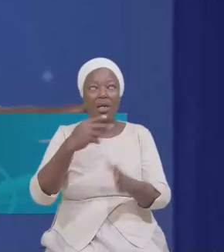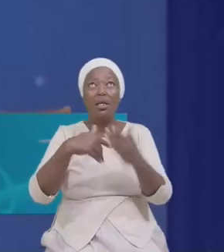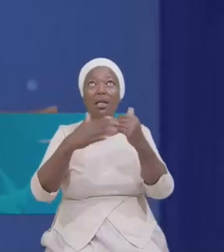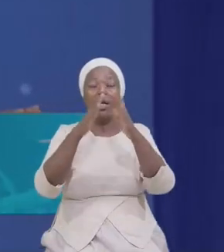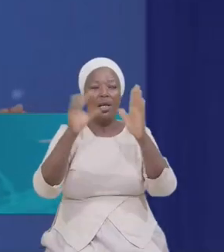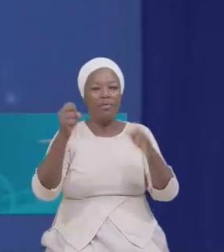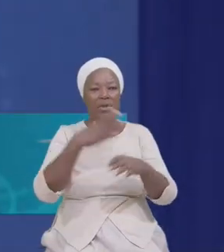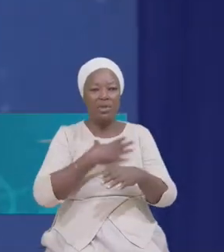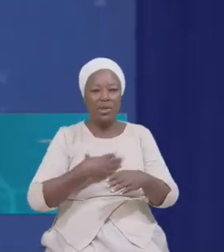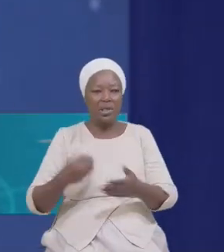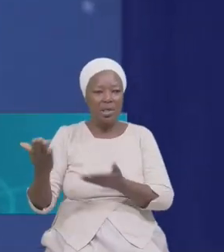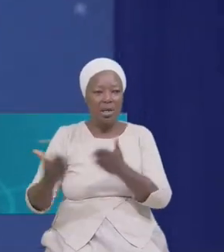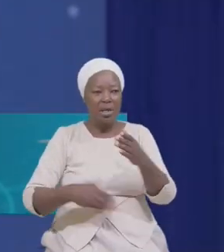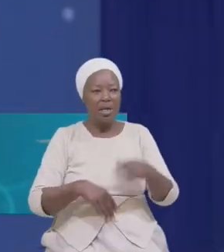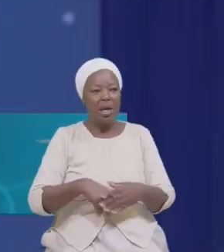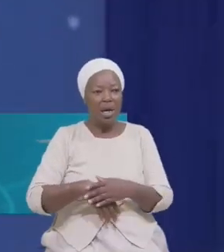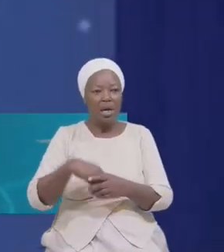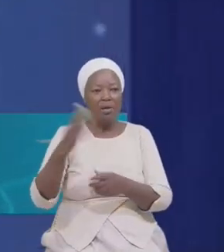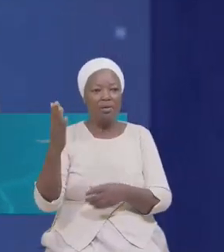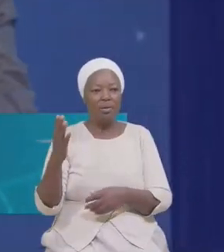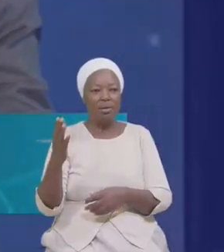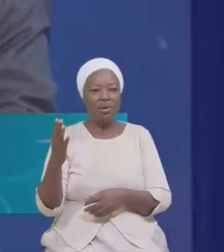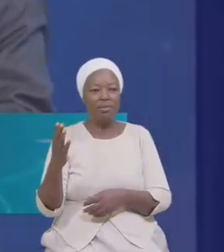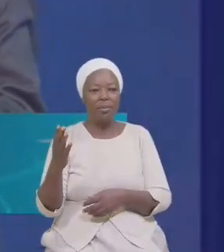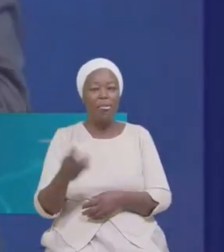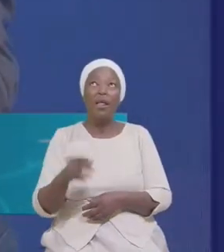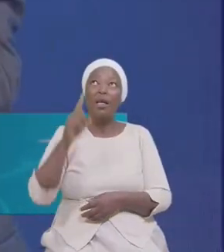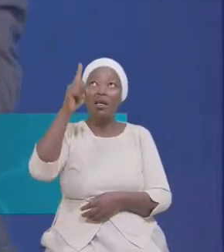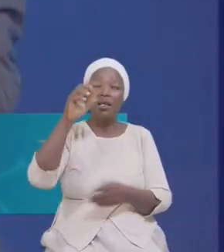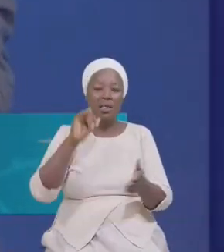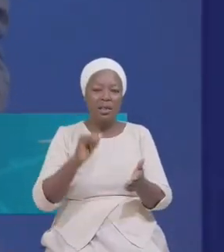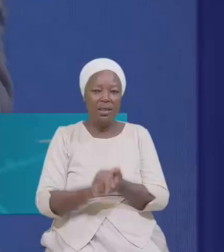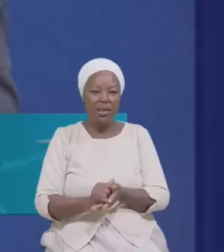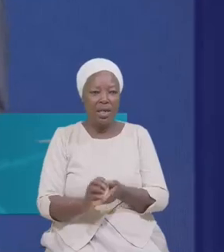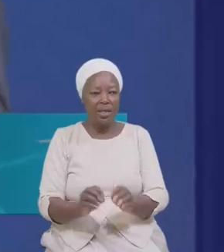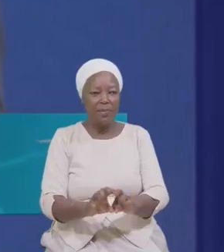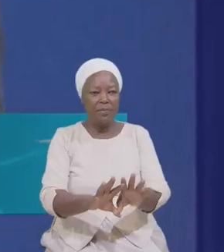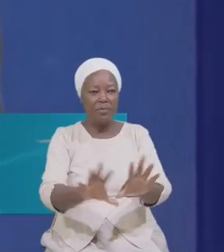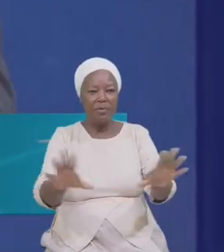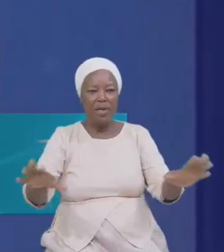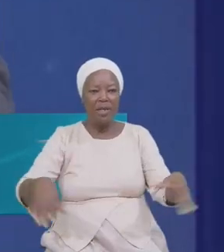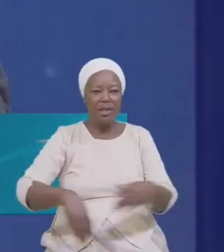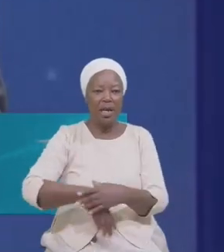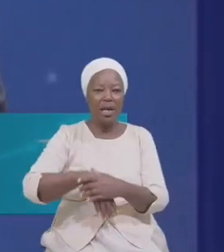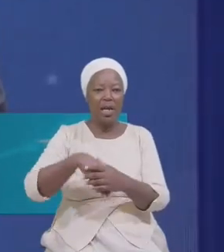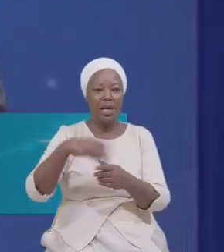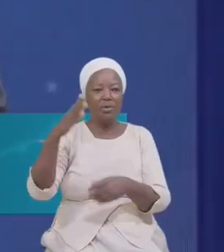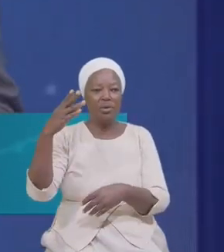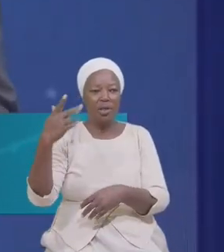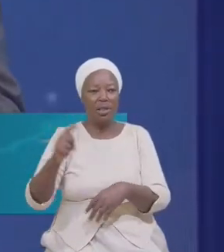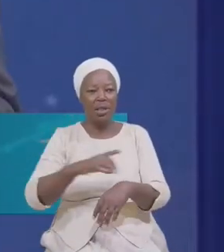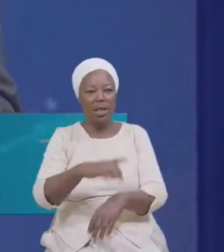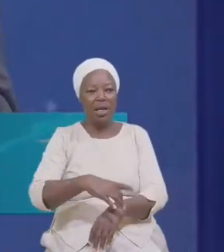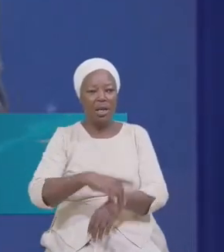et qui les a déployés, qui a étendu la terre et ses